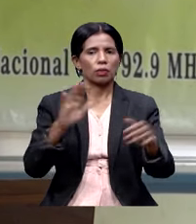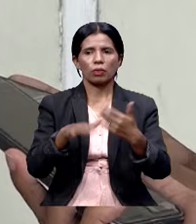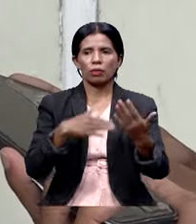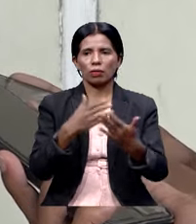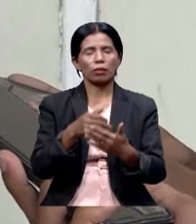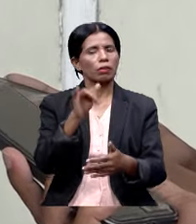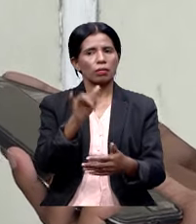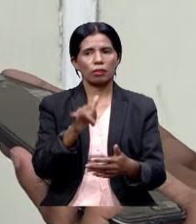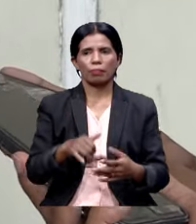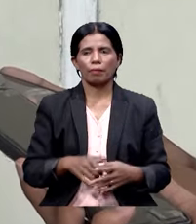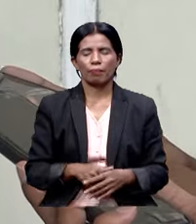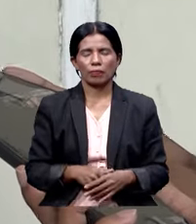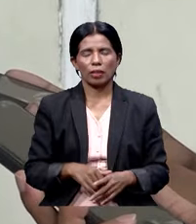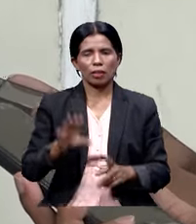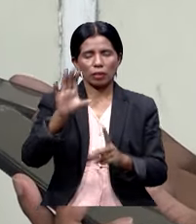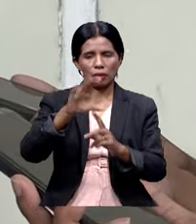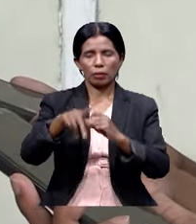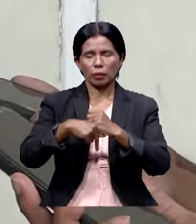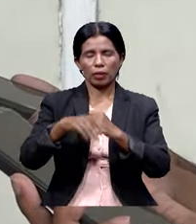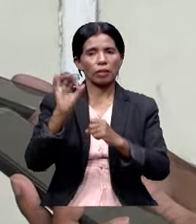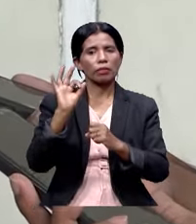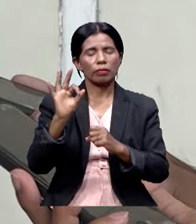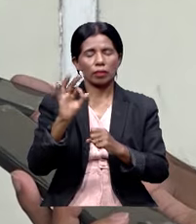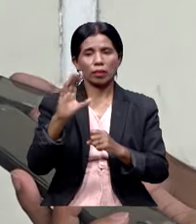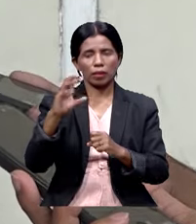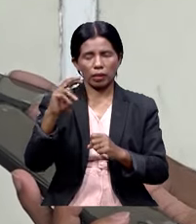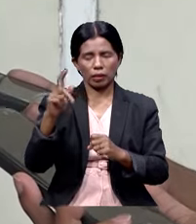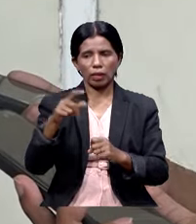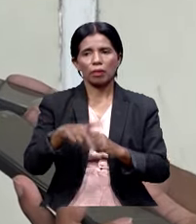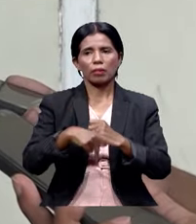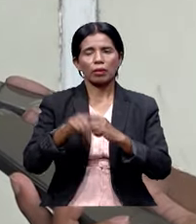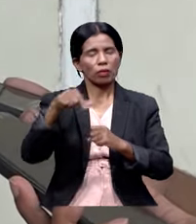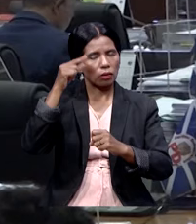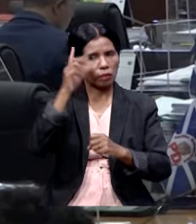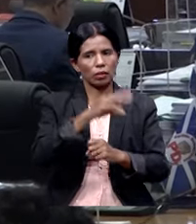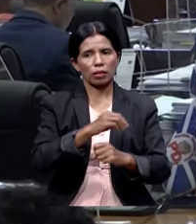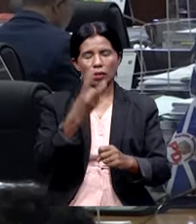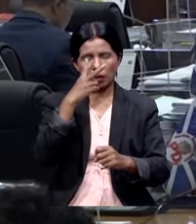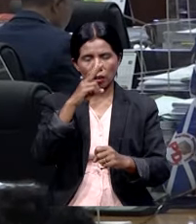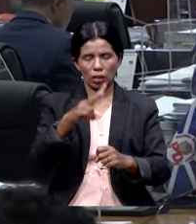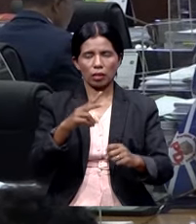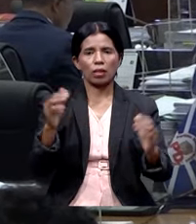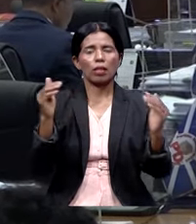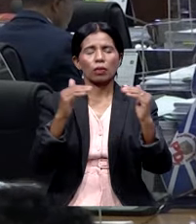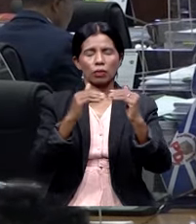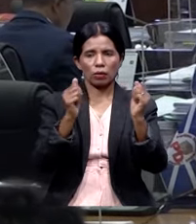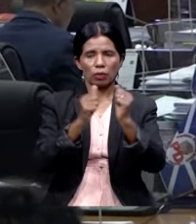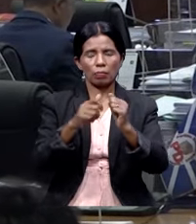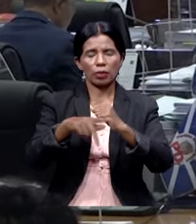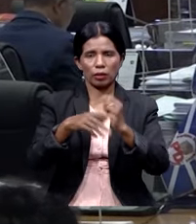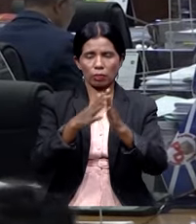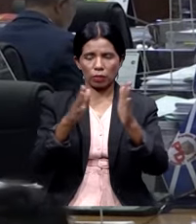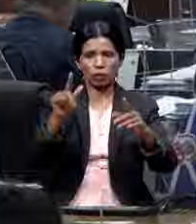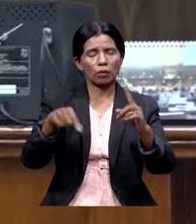dukung ba. Vice-chefe bancada CNRT Patrocínio Fernandes Ateten, bancada governo se tenta na fatin halo consenso ho bancada oposição, bancada